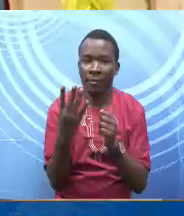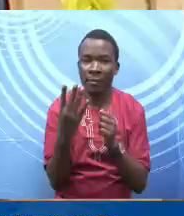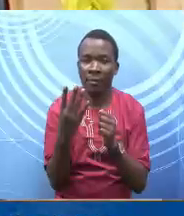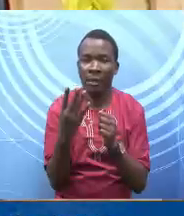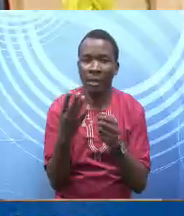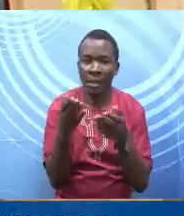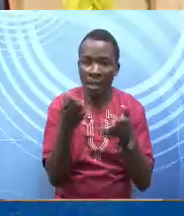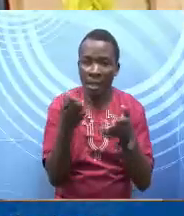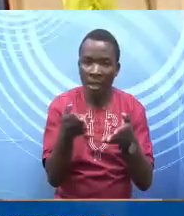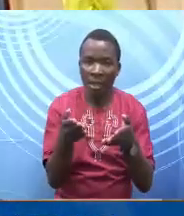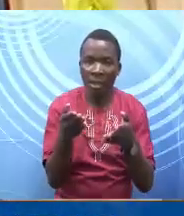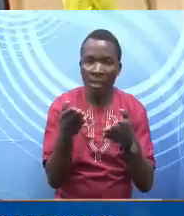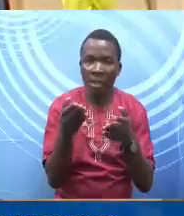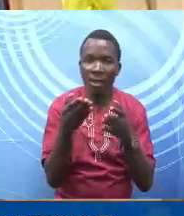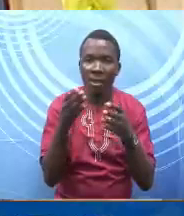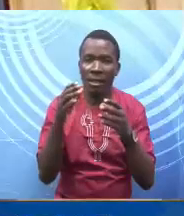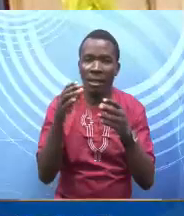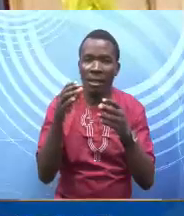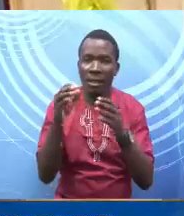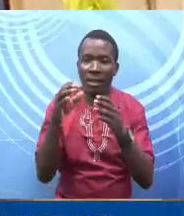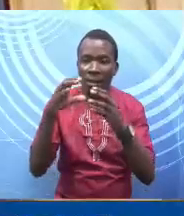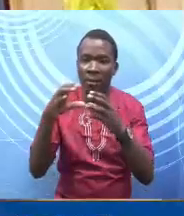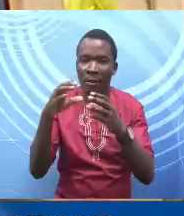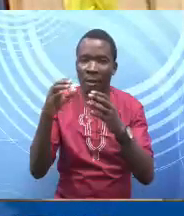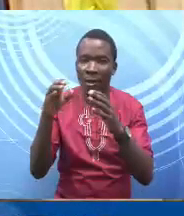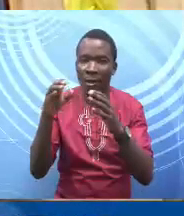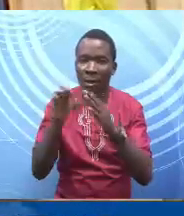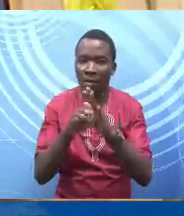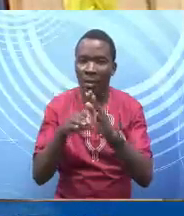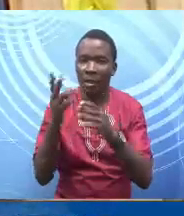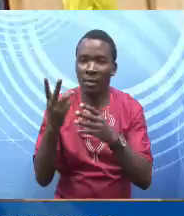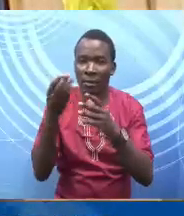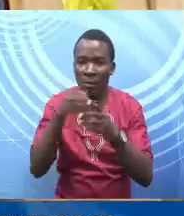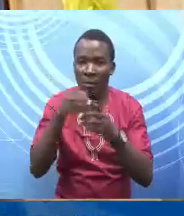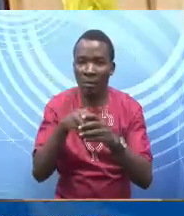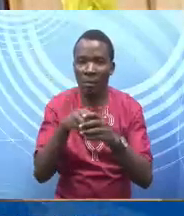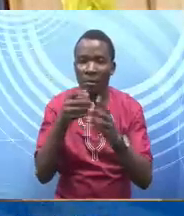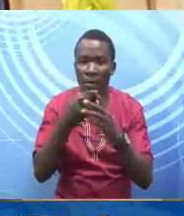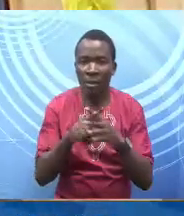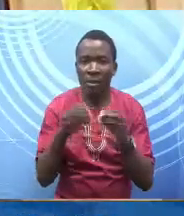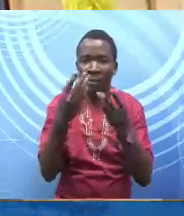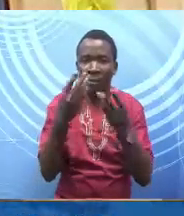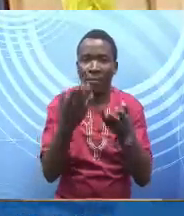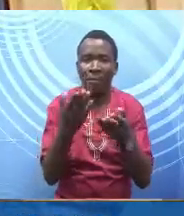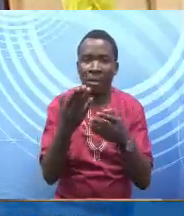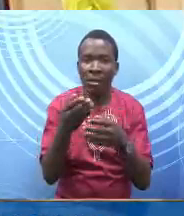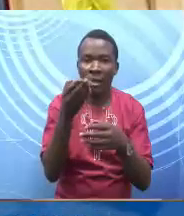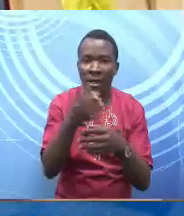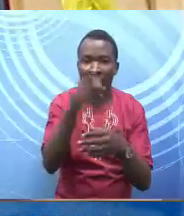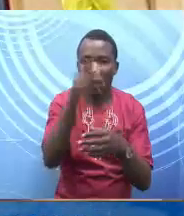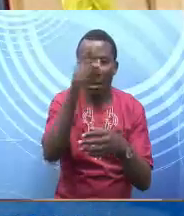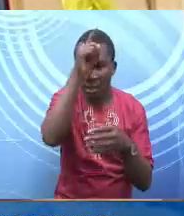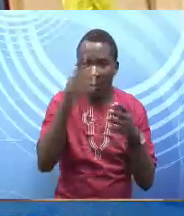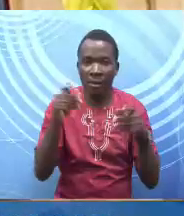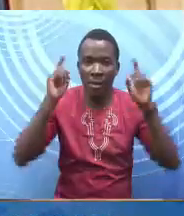aha rero twatangiye iyo niyo faze ya kabiri turimo twatangiye guha ku butatari twahaye hari abaturage bari bashyize amajwi yabo